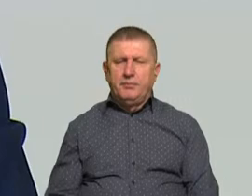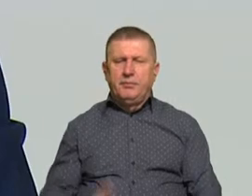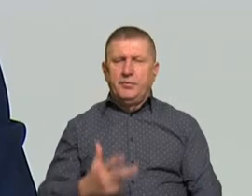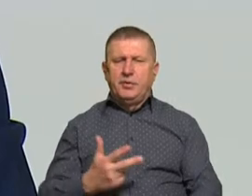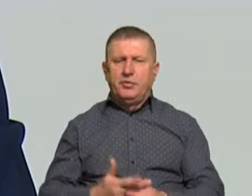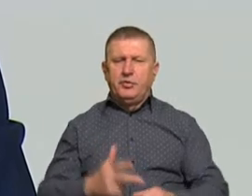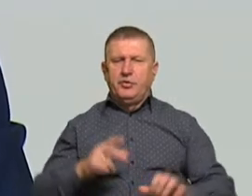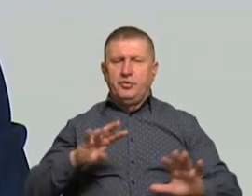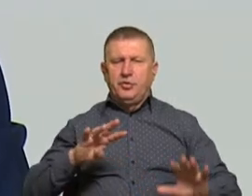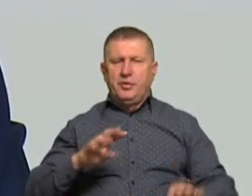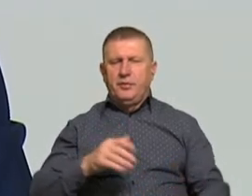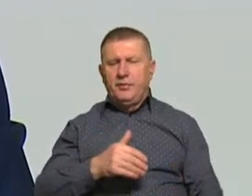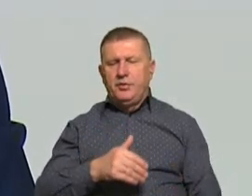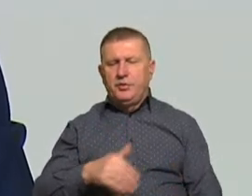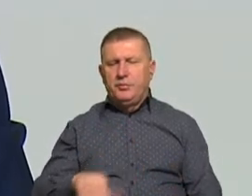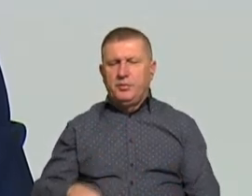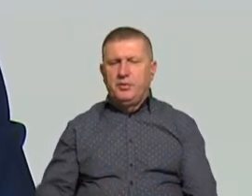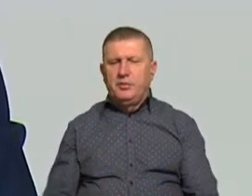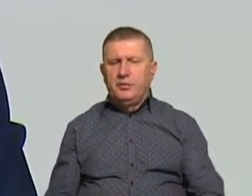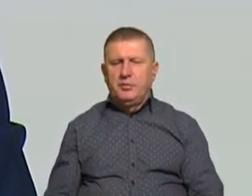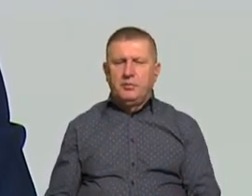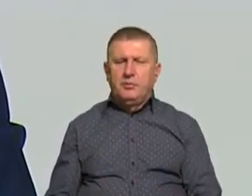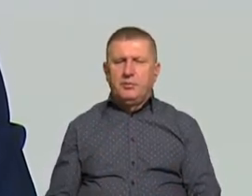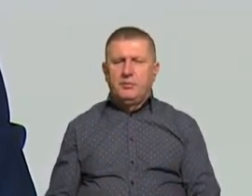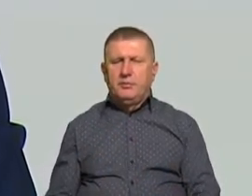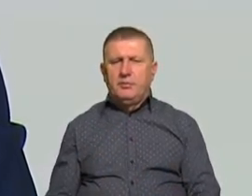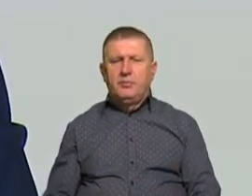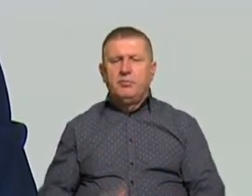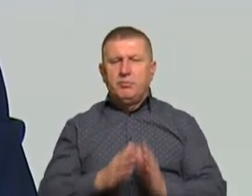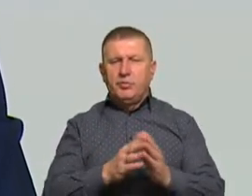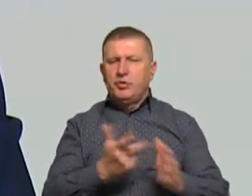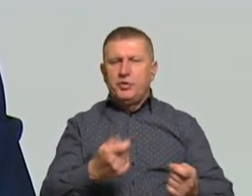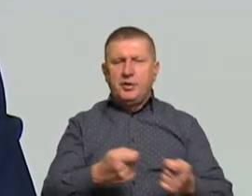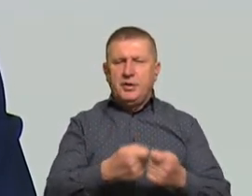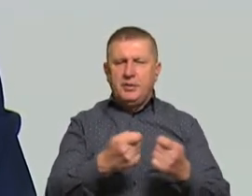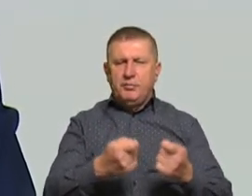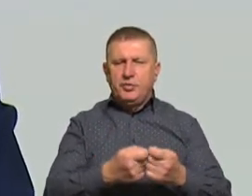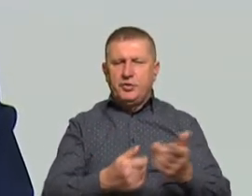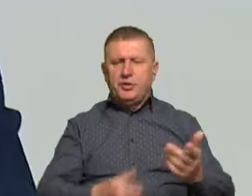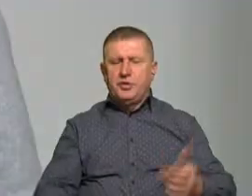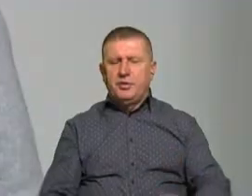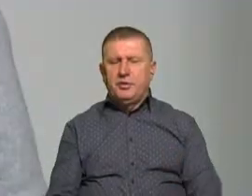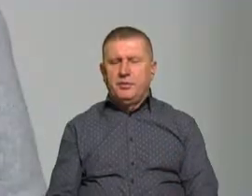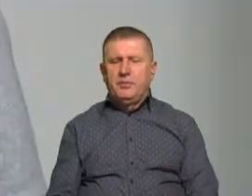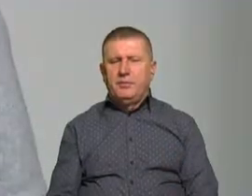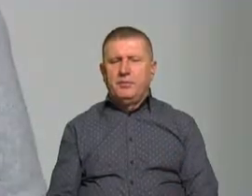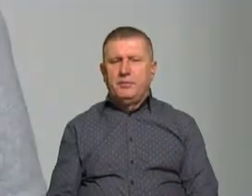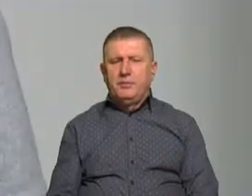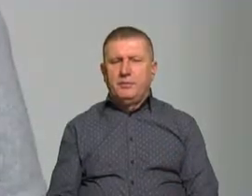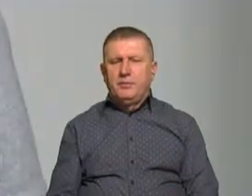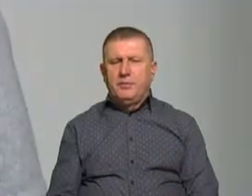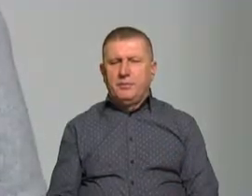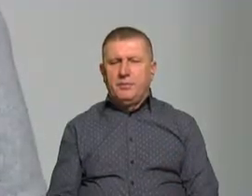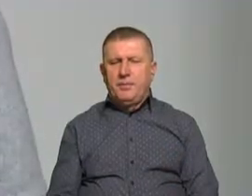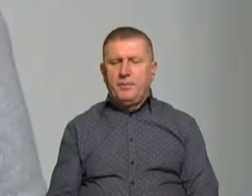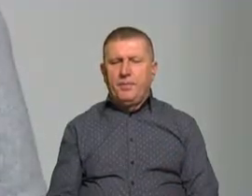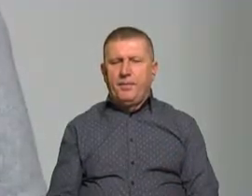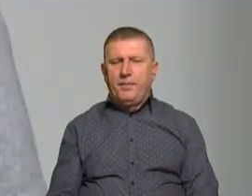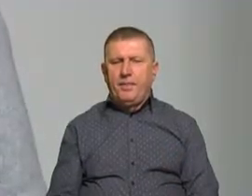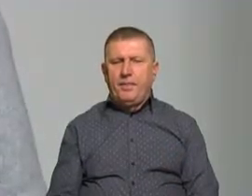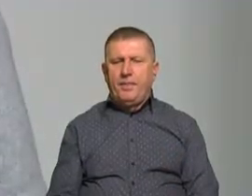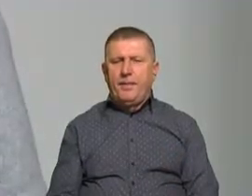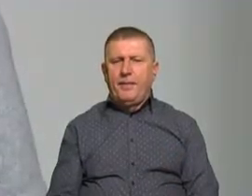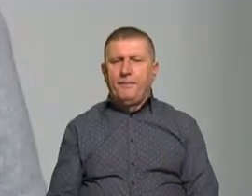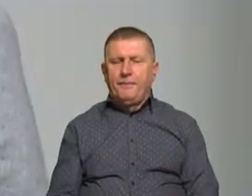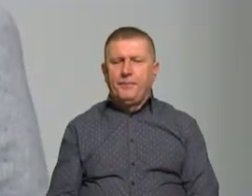39 milionów robi w tym samym czasie. Panie proszę nie przeszkadzać rozmówcy. Spokojnie, zaraz pan będzie miał parę sekund dodatkowego